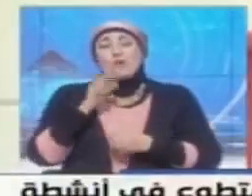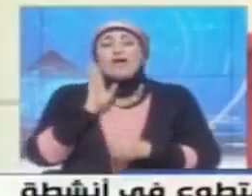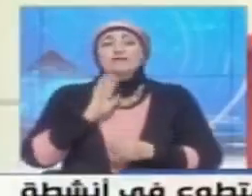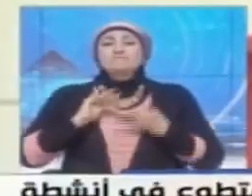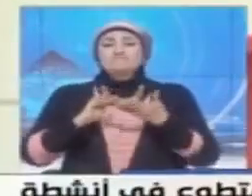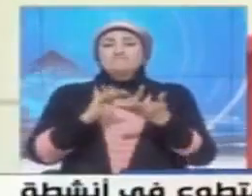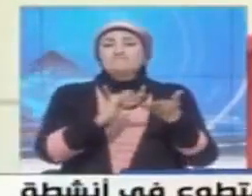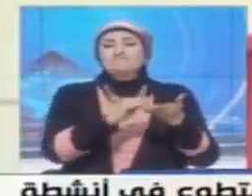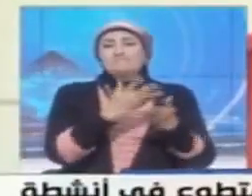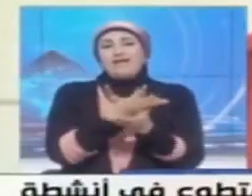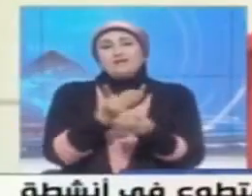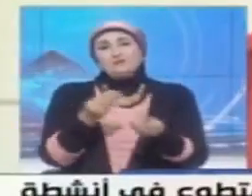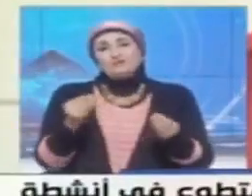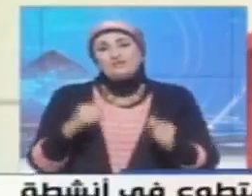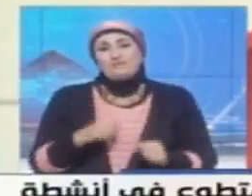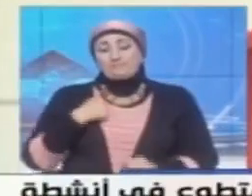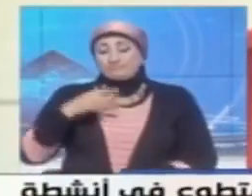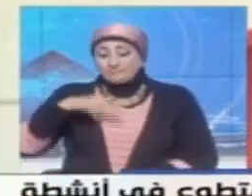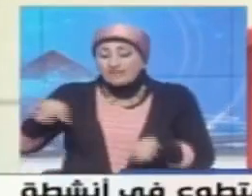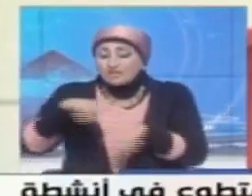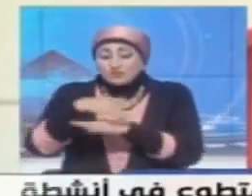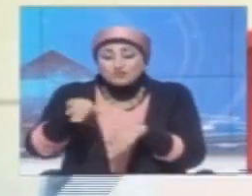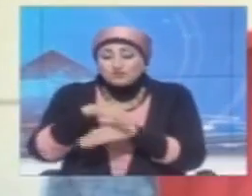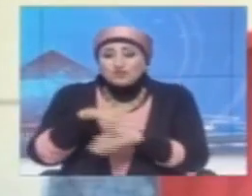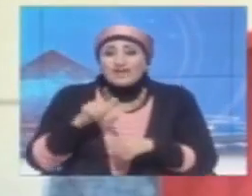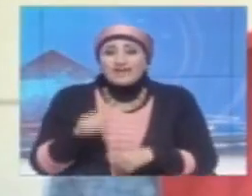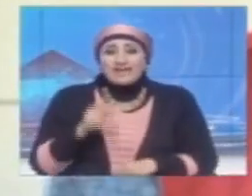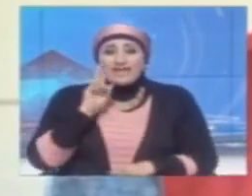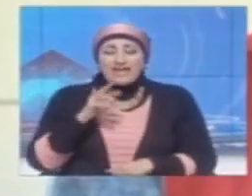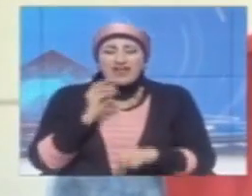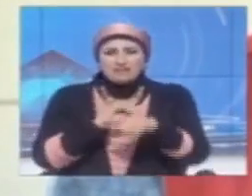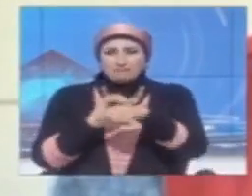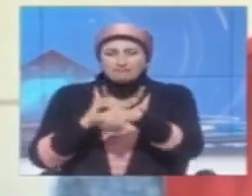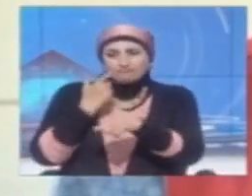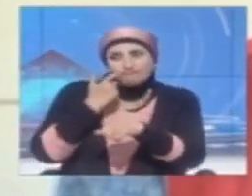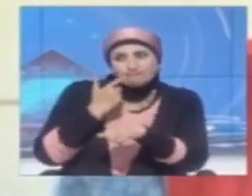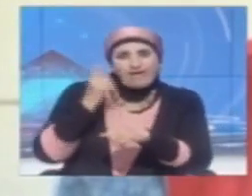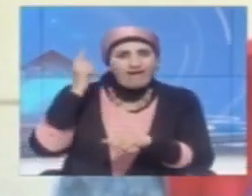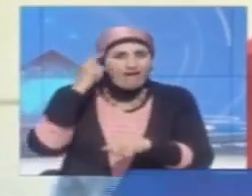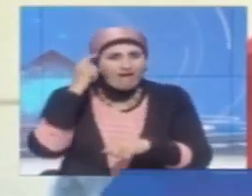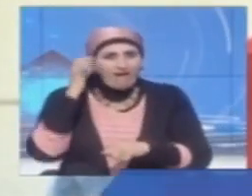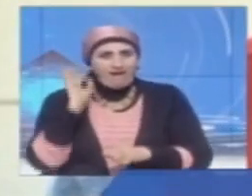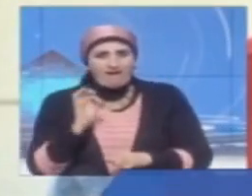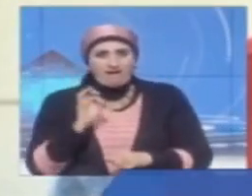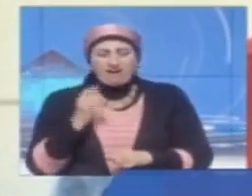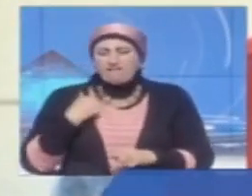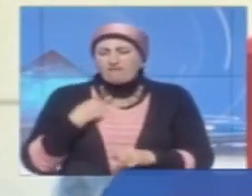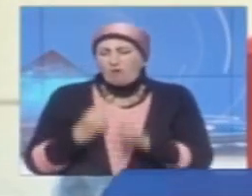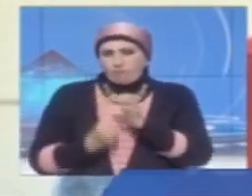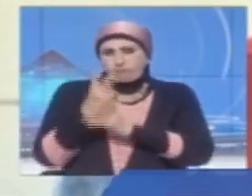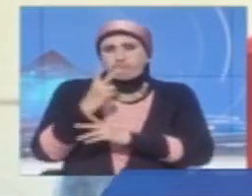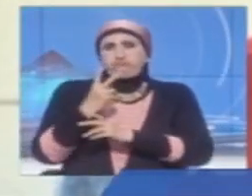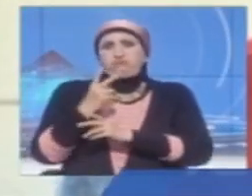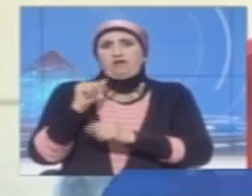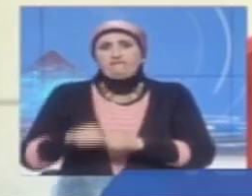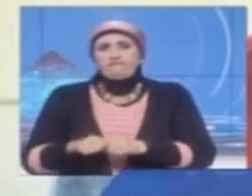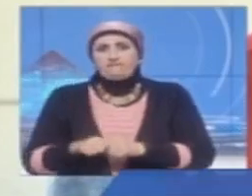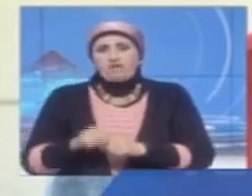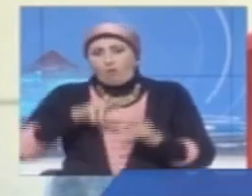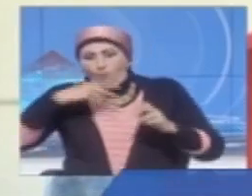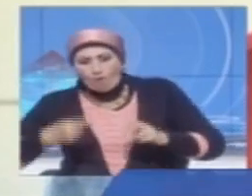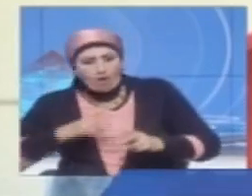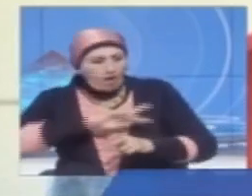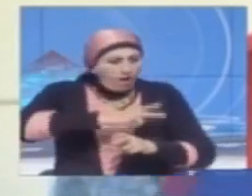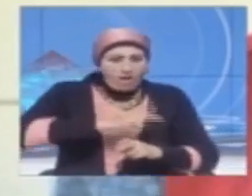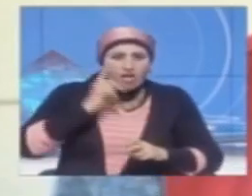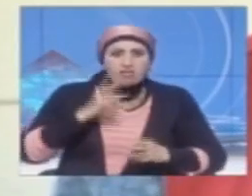بقينا ننزل أكتر، نتعامل مع الناس في الشارع، في حملات التوعية اللي بقينا ناخدها، الإسعافات الأولية اللي بقينا نقدمها، بقينا مؤخرا ننزل في المدارس